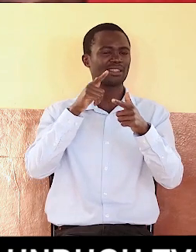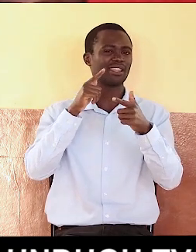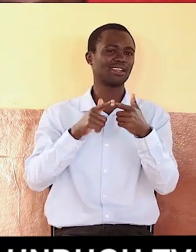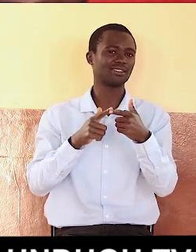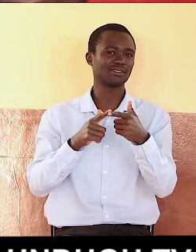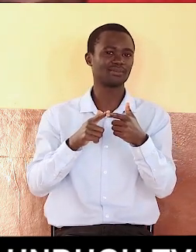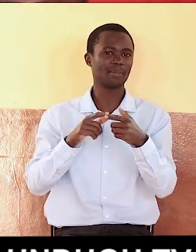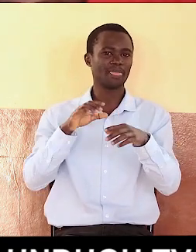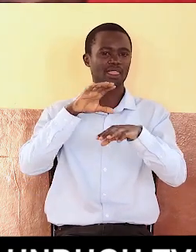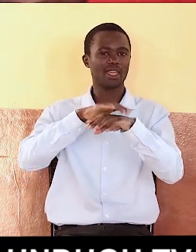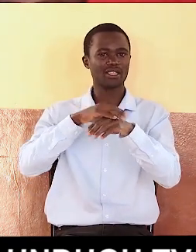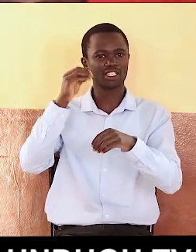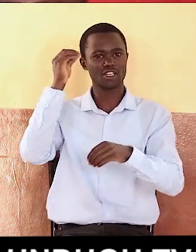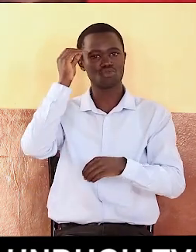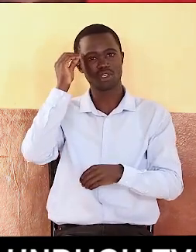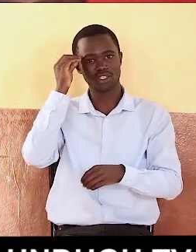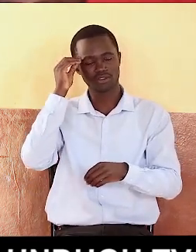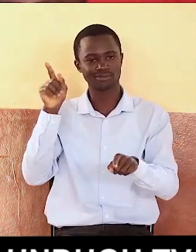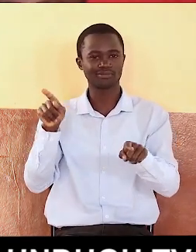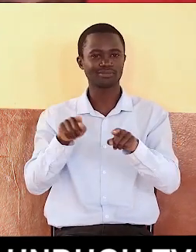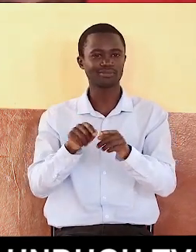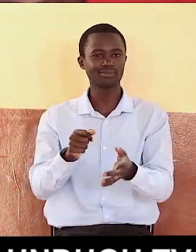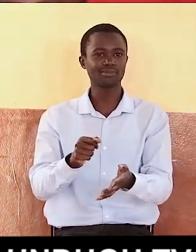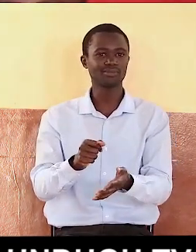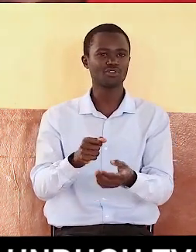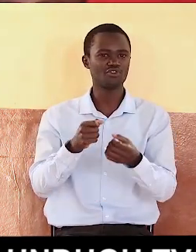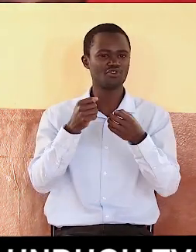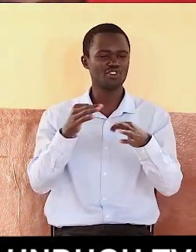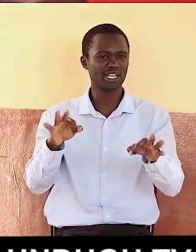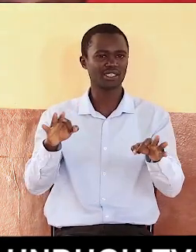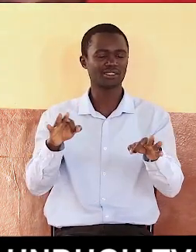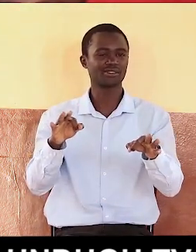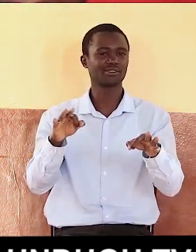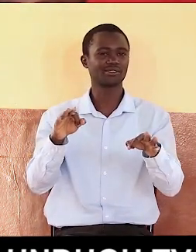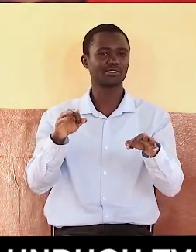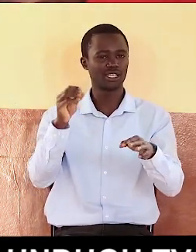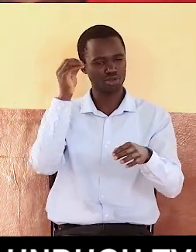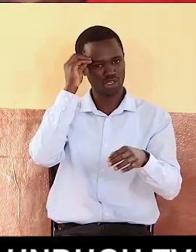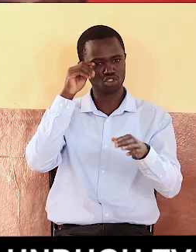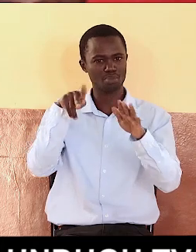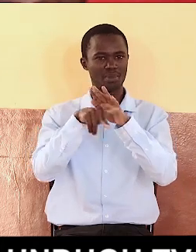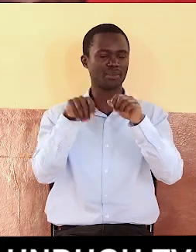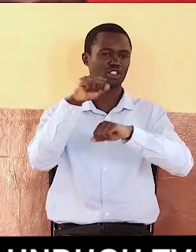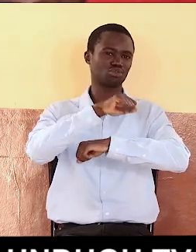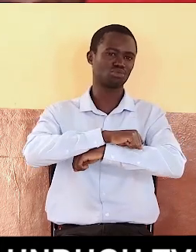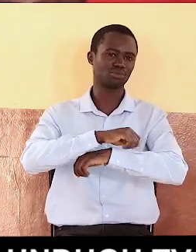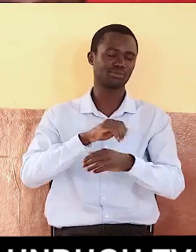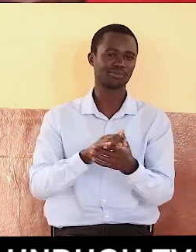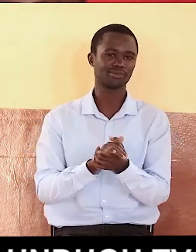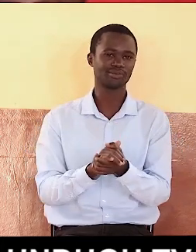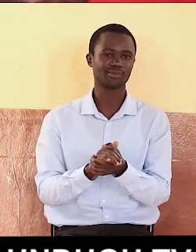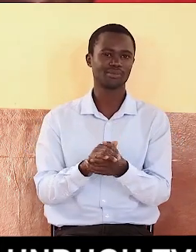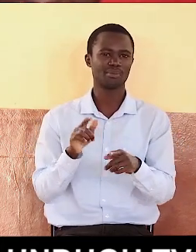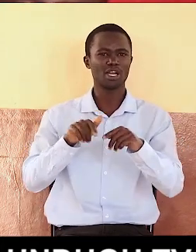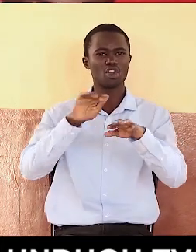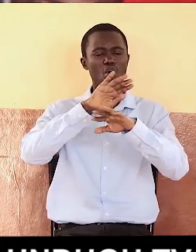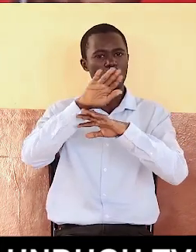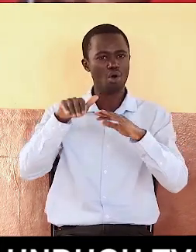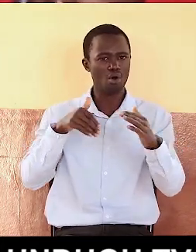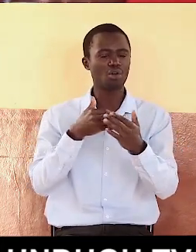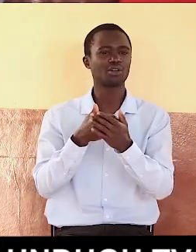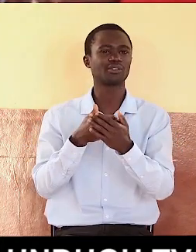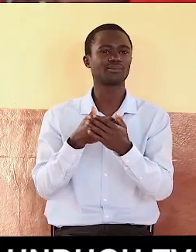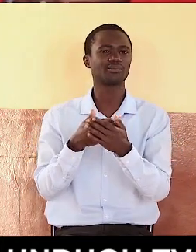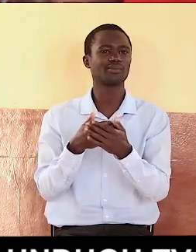tukapata elimu na kusaidiwa elimu ya bure ya primary schools. Lakini hizo zote